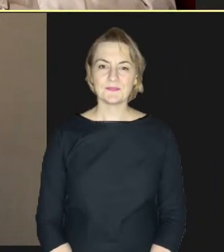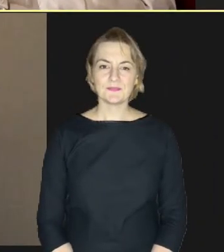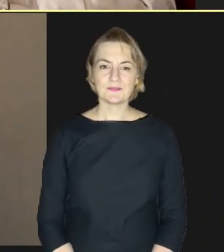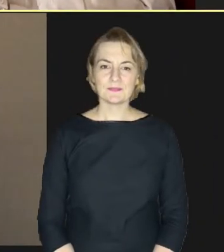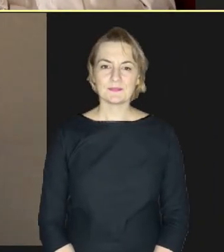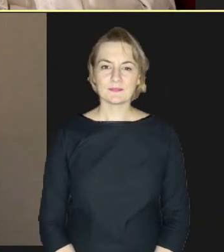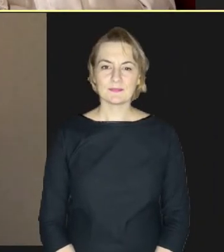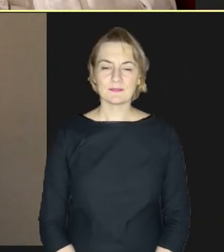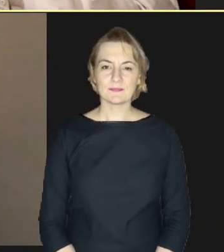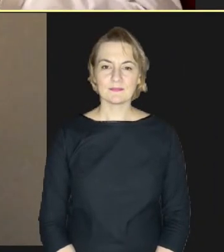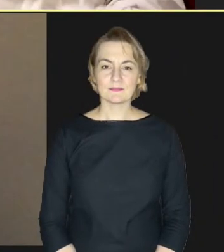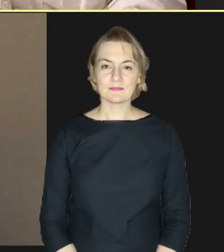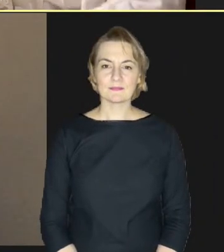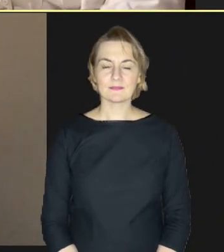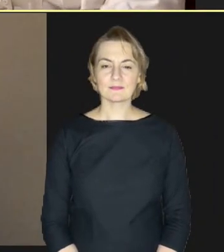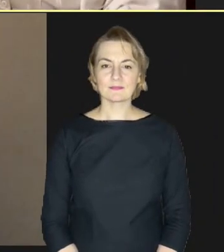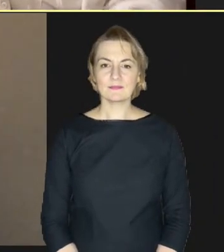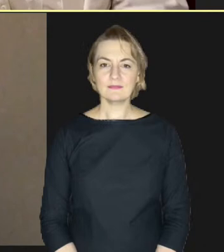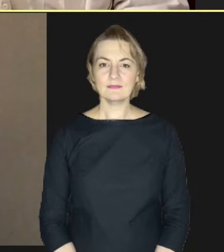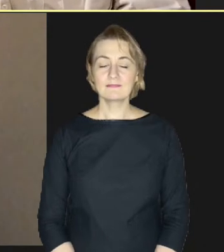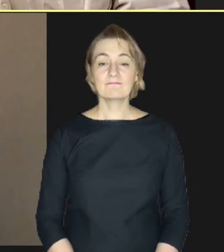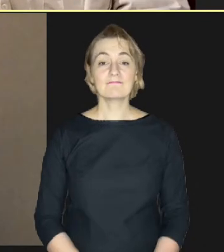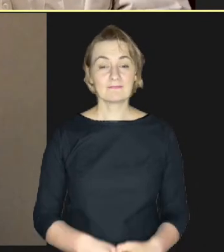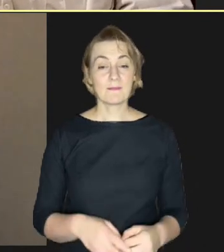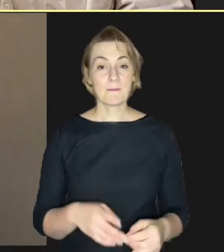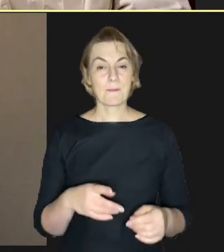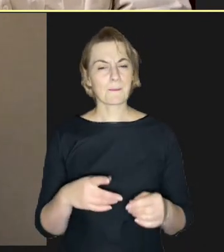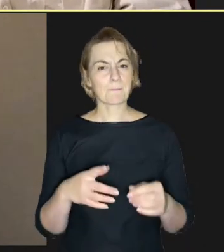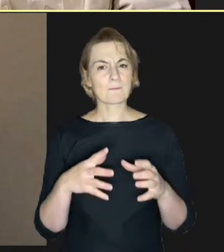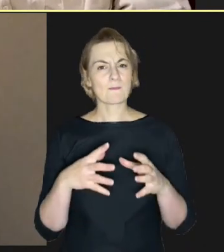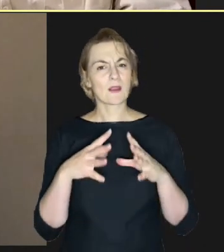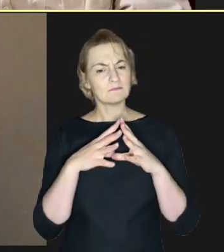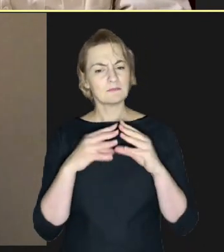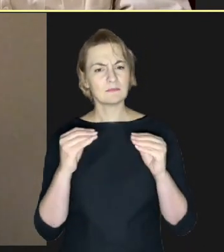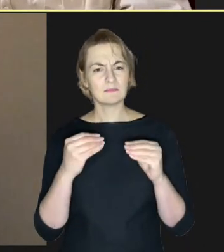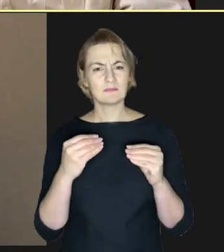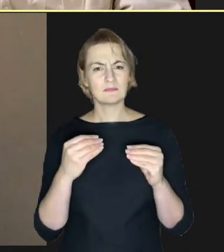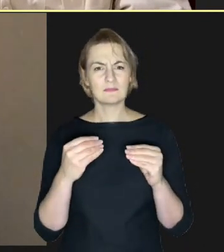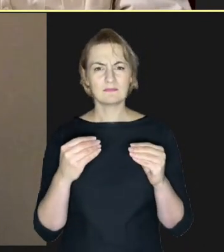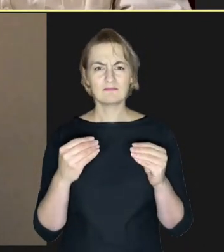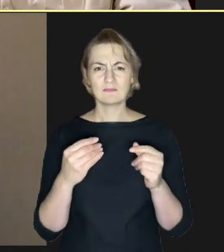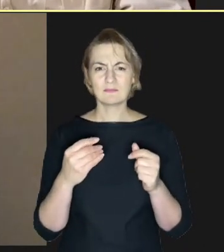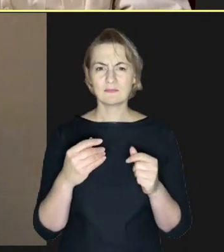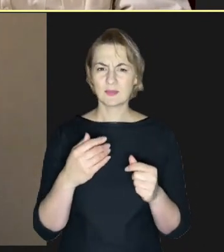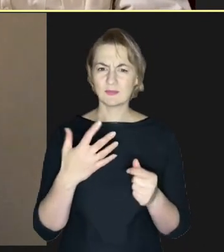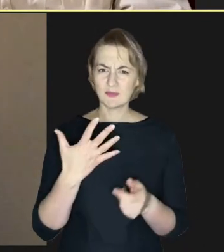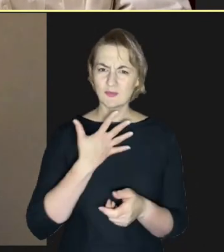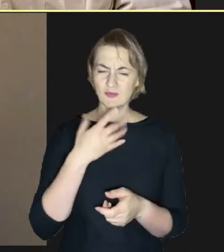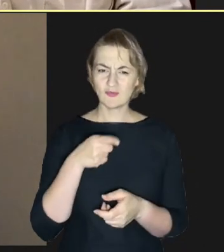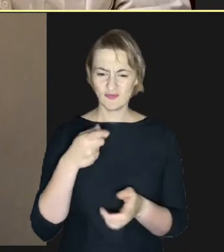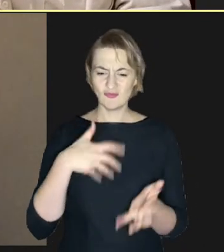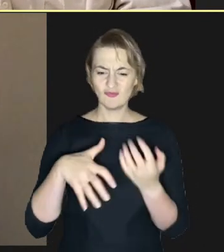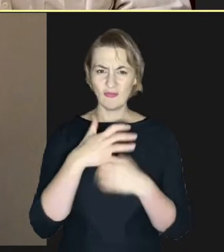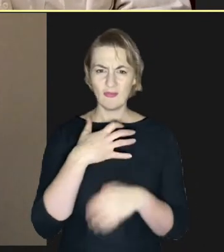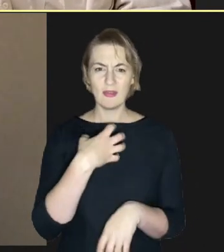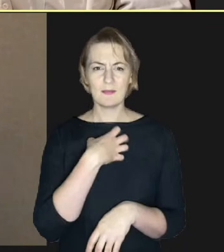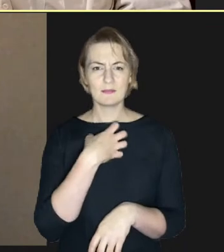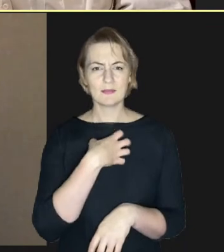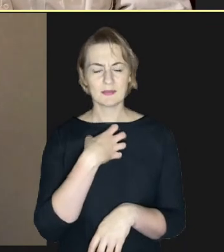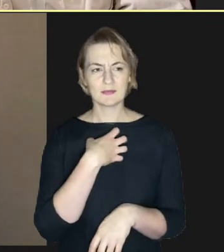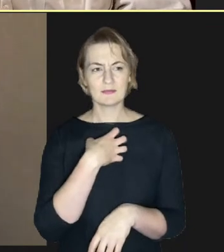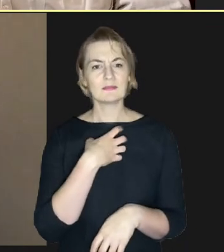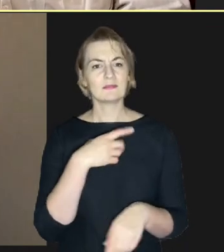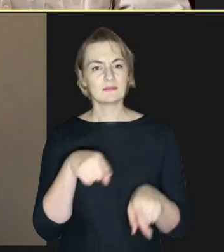Przestać zaprzeczać to, na przykład poczuć ból świata i dopuścić do siebie